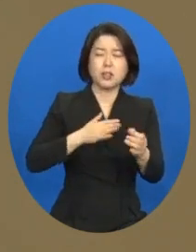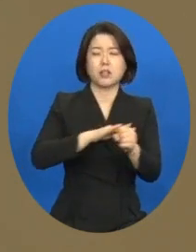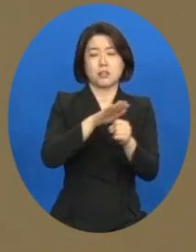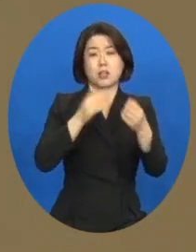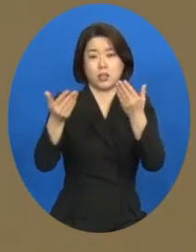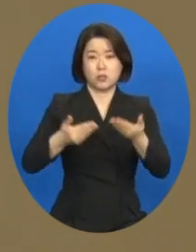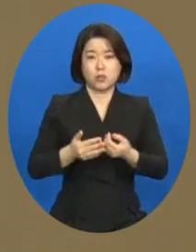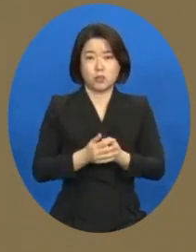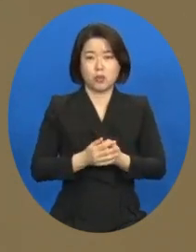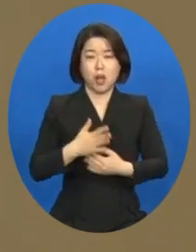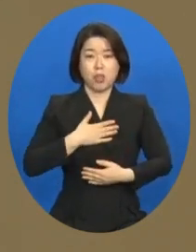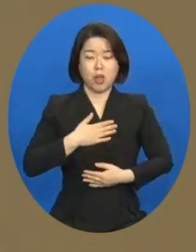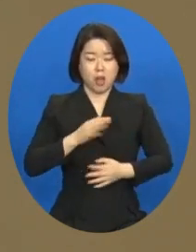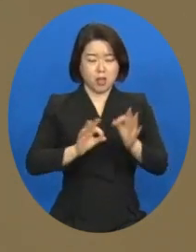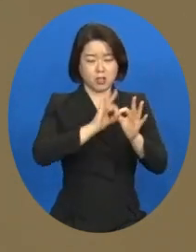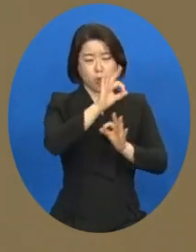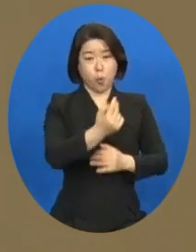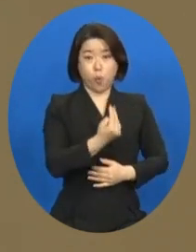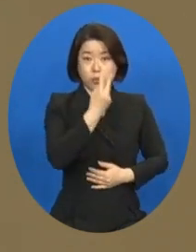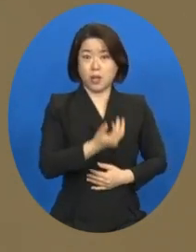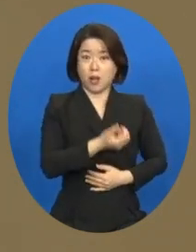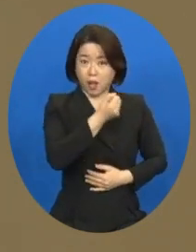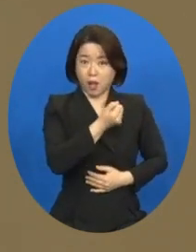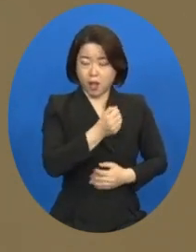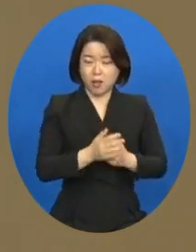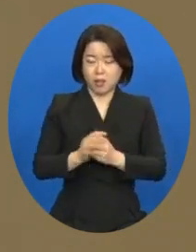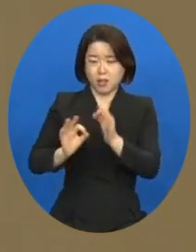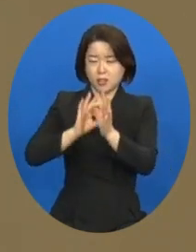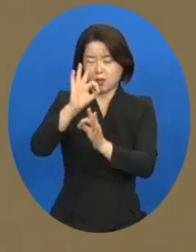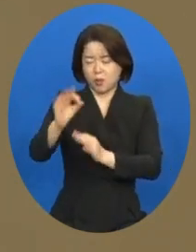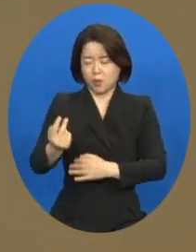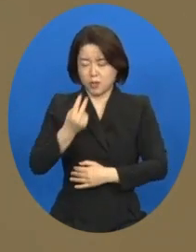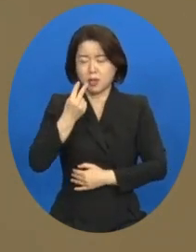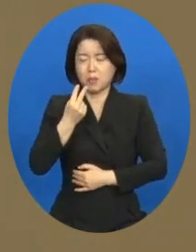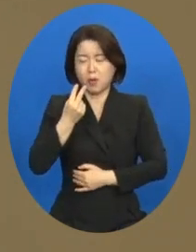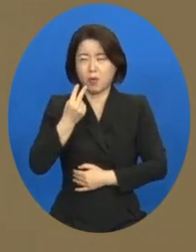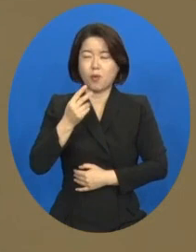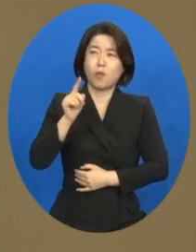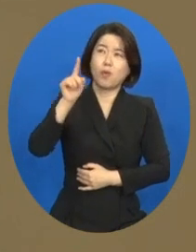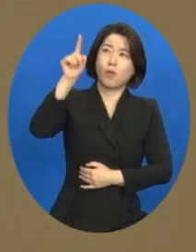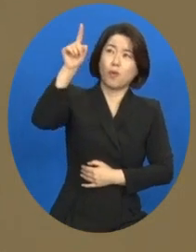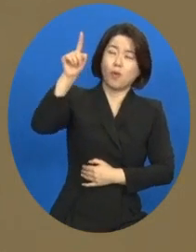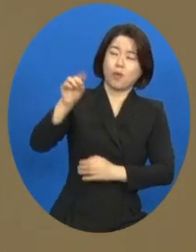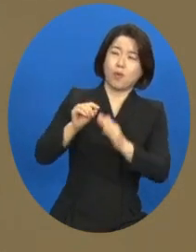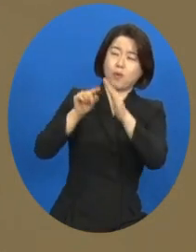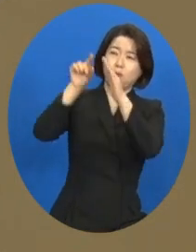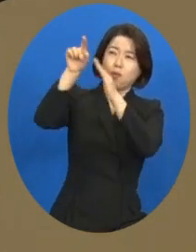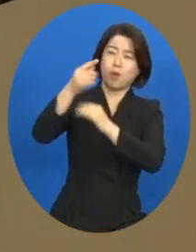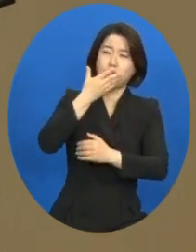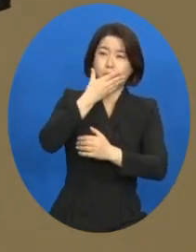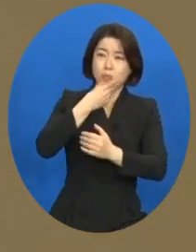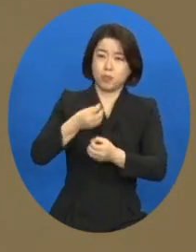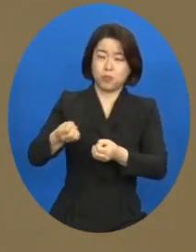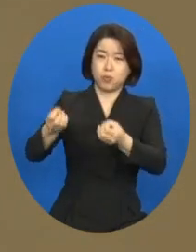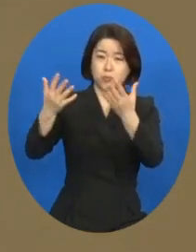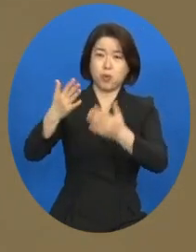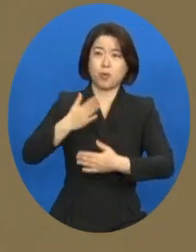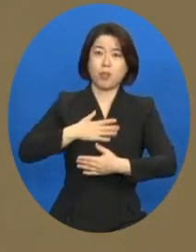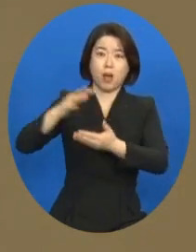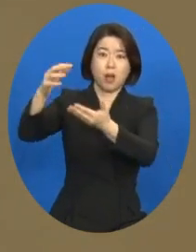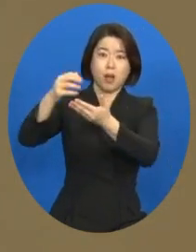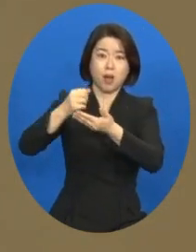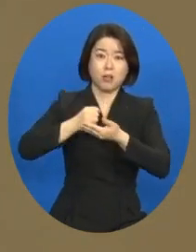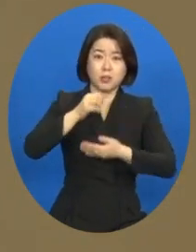내게 영생이 생겼어. 영원한 생명, 천국에 들어가는 축복을